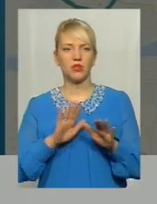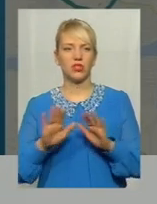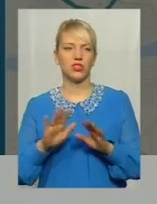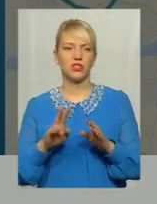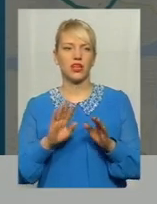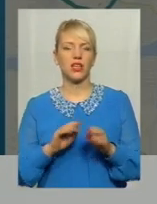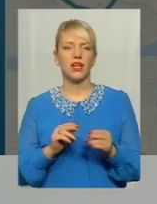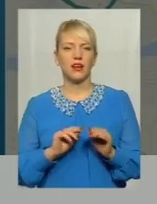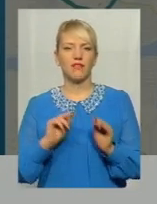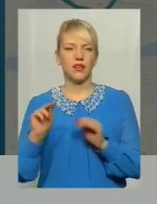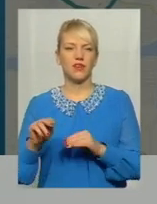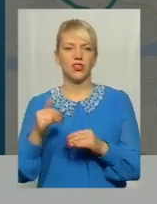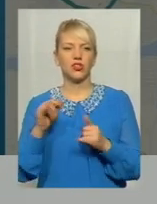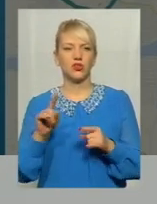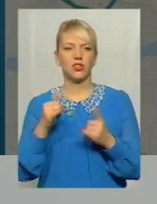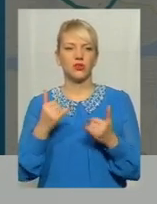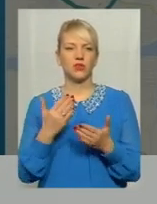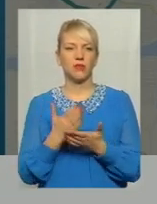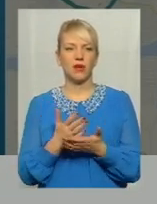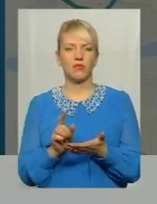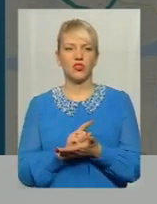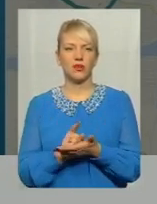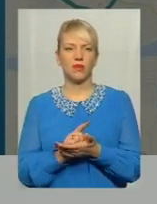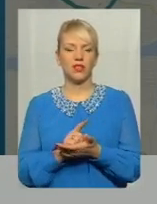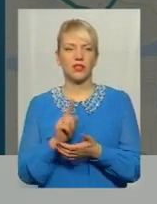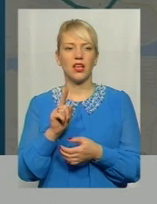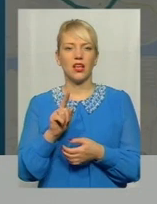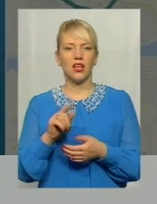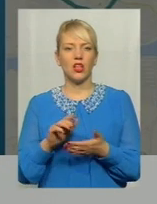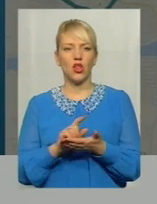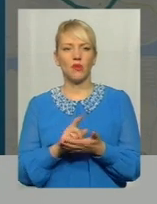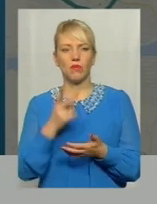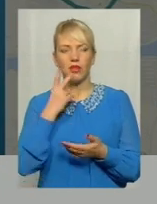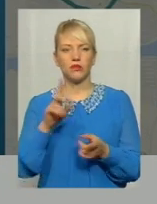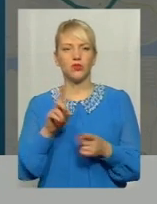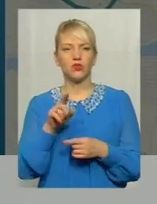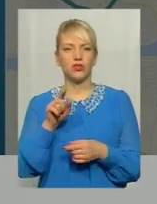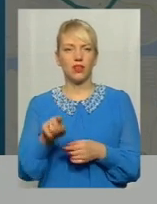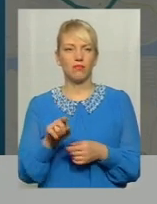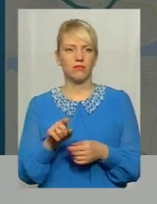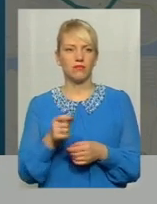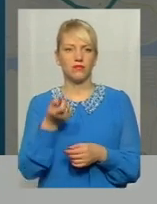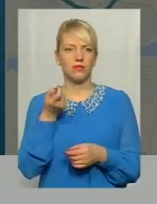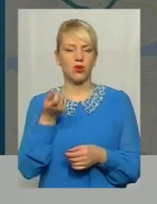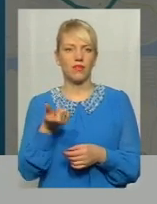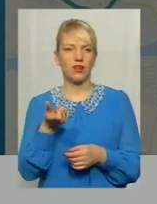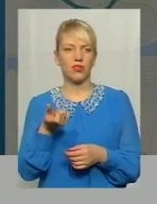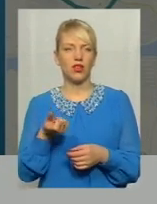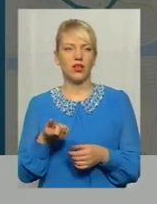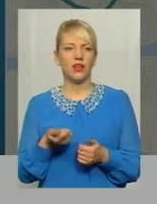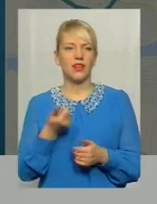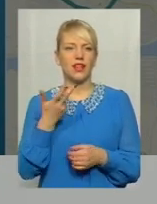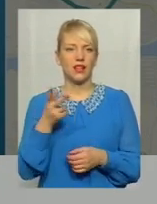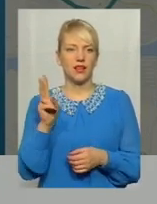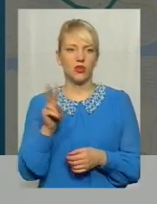те, що ми маємо на сьогодні з GPS-навігацією, і ми можемо бачити, що там буквально декілька